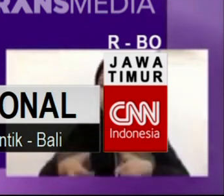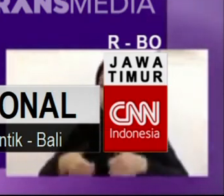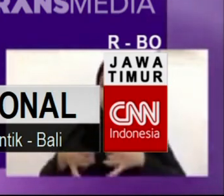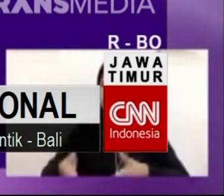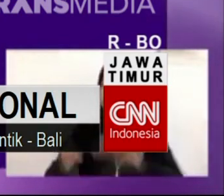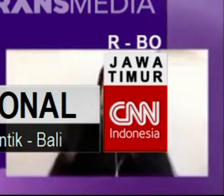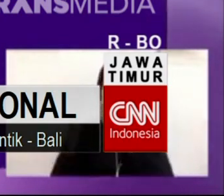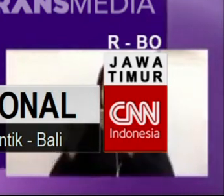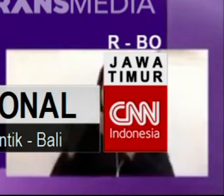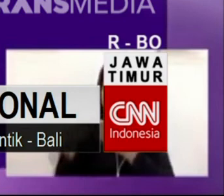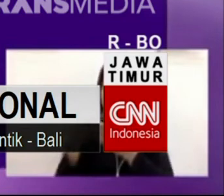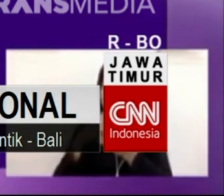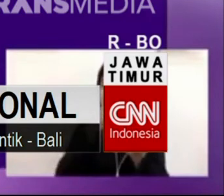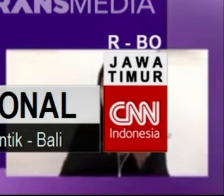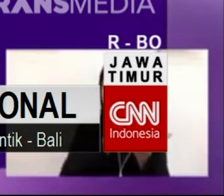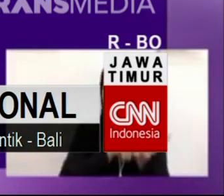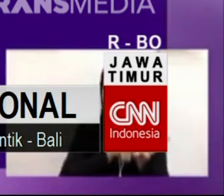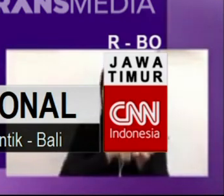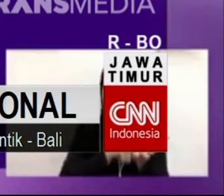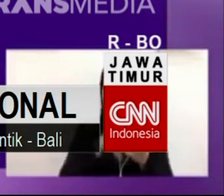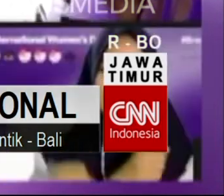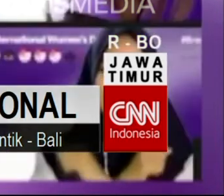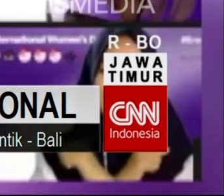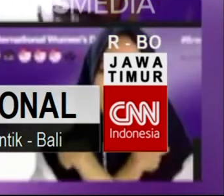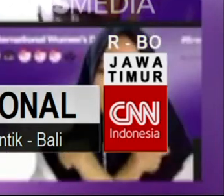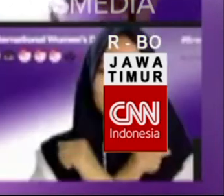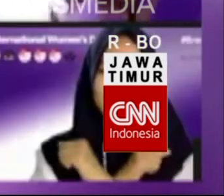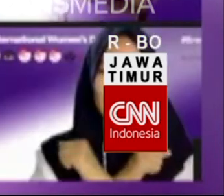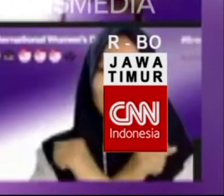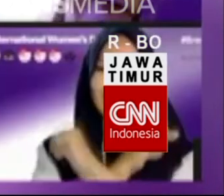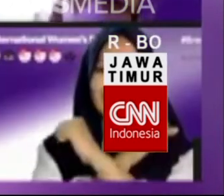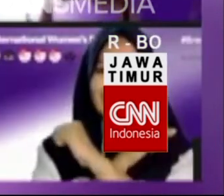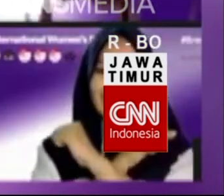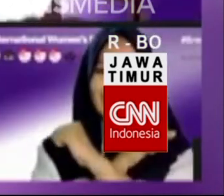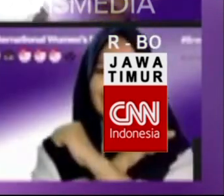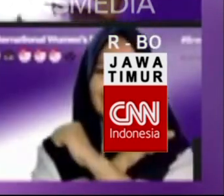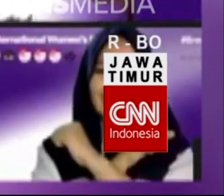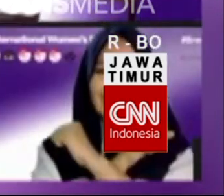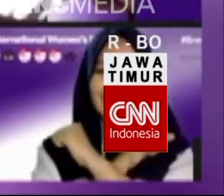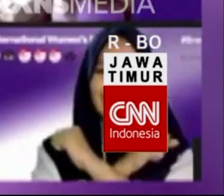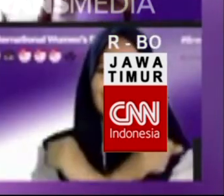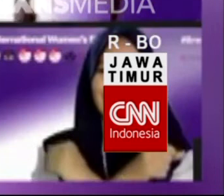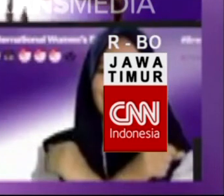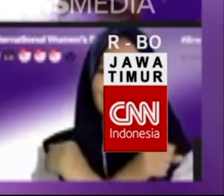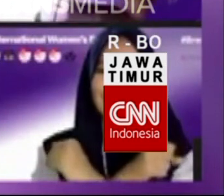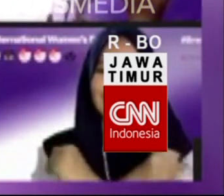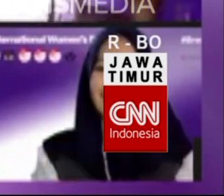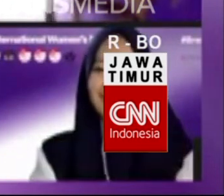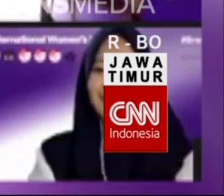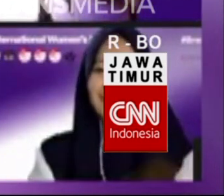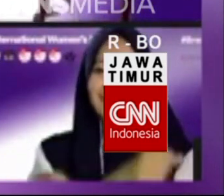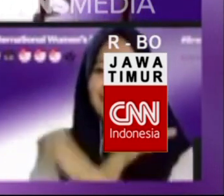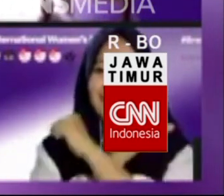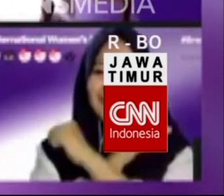kami memutuskan meninggalkan kenyamanan yang sudah kami miliki bertahun-tahun. Acara diskusi International Women's Day 2022 Break the